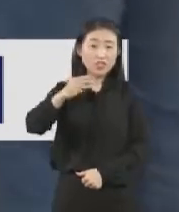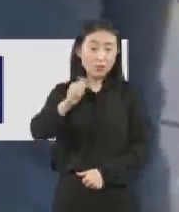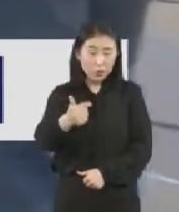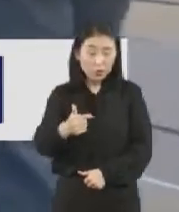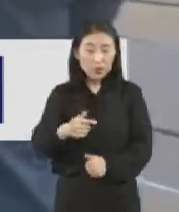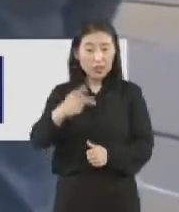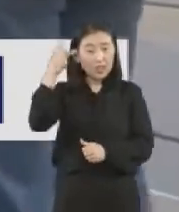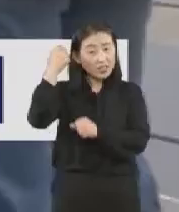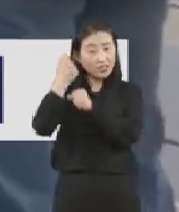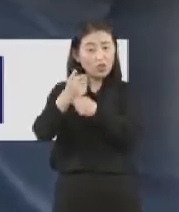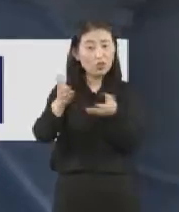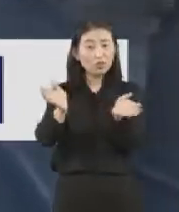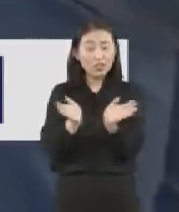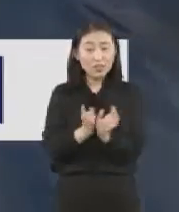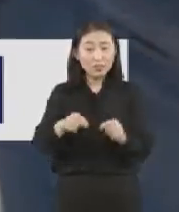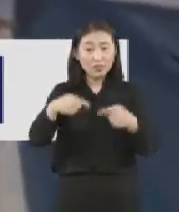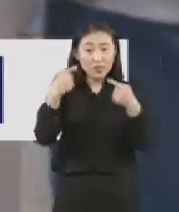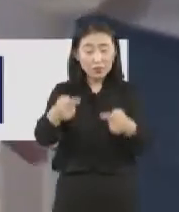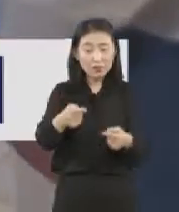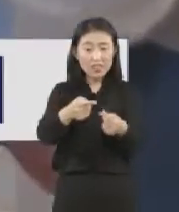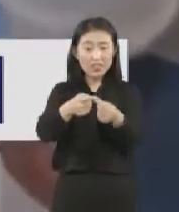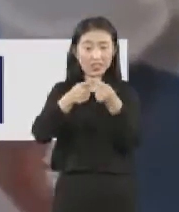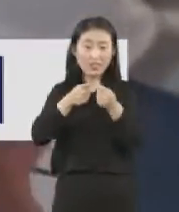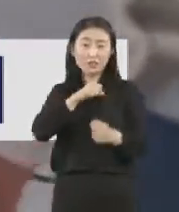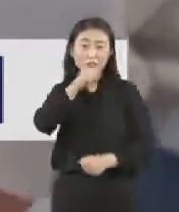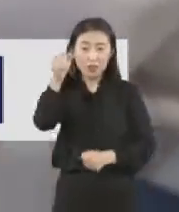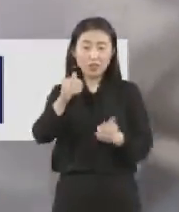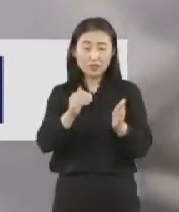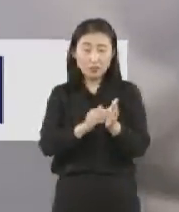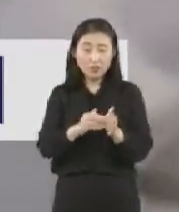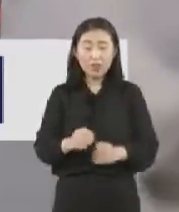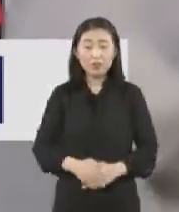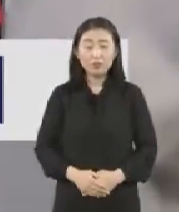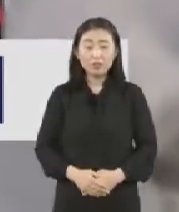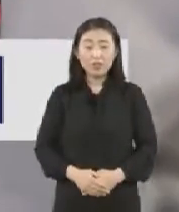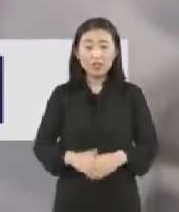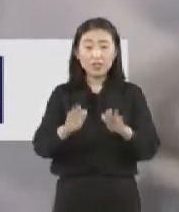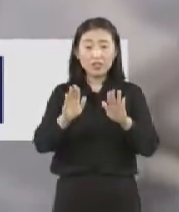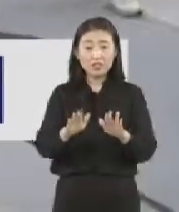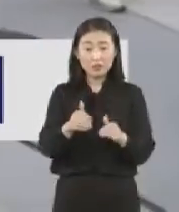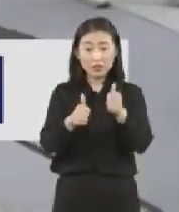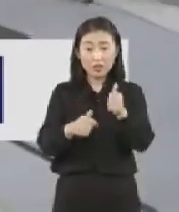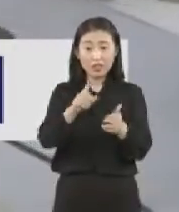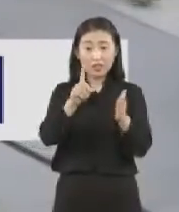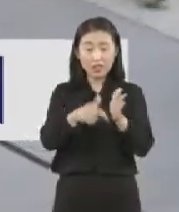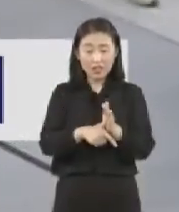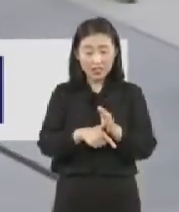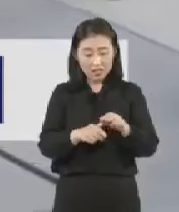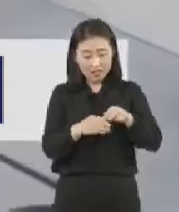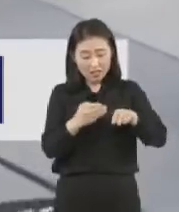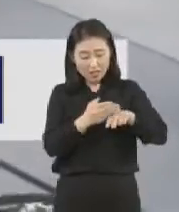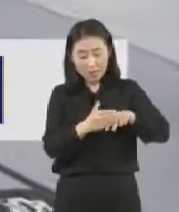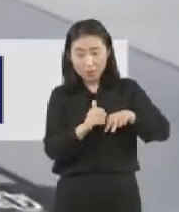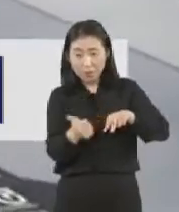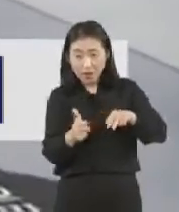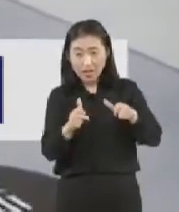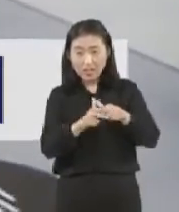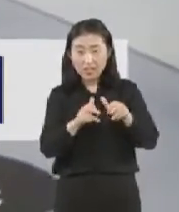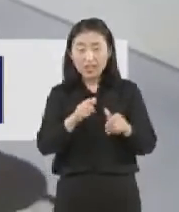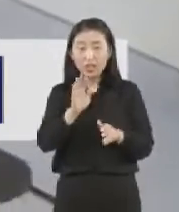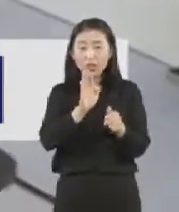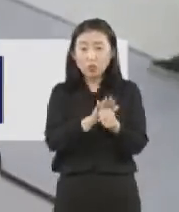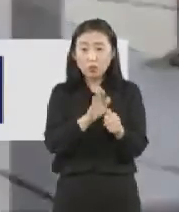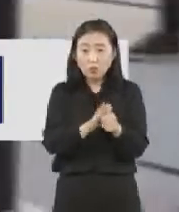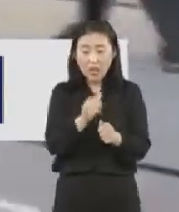차지했습니다. 카이스트 공경철 교수 연구팀은 카이스트에서 열린 이번 대회에서 하반신 마비 장애인의 보행을